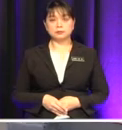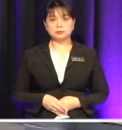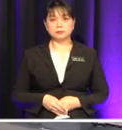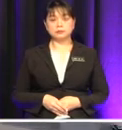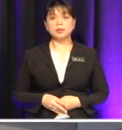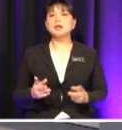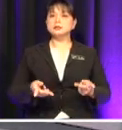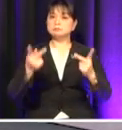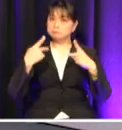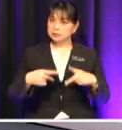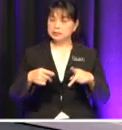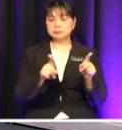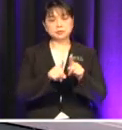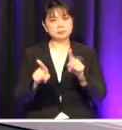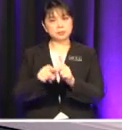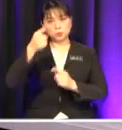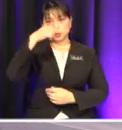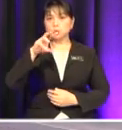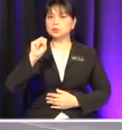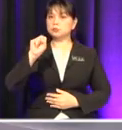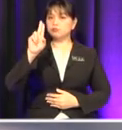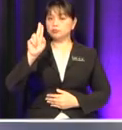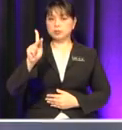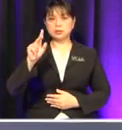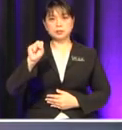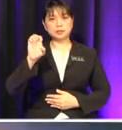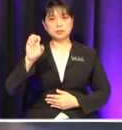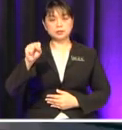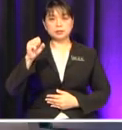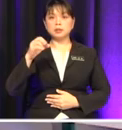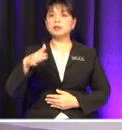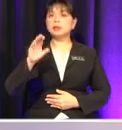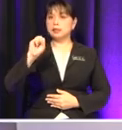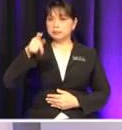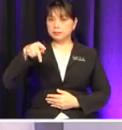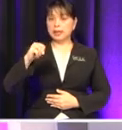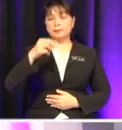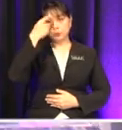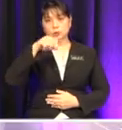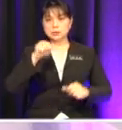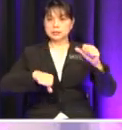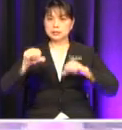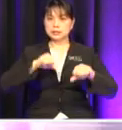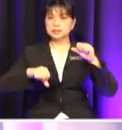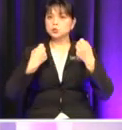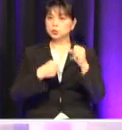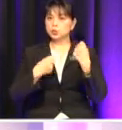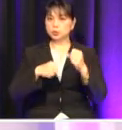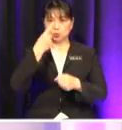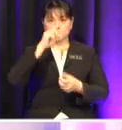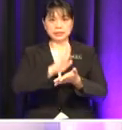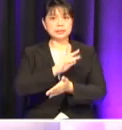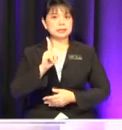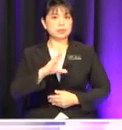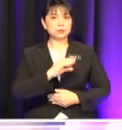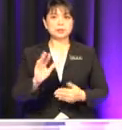kembali menyaksikan seluruh sukses SPM 2022 bagi mata pencaharian saya suka di kertas 1 dan 2 untuk segmen kali ini akan